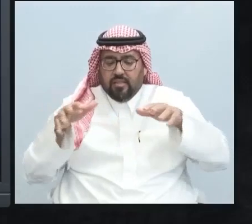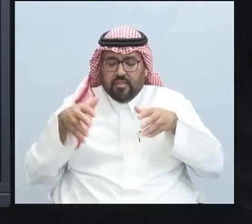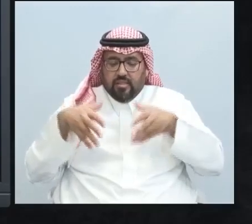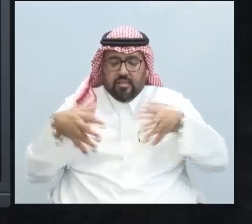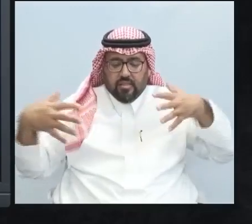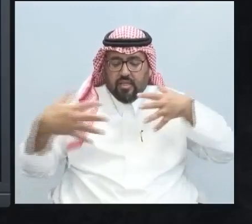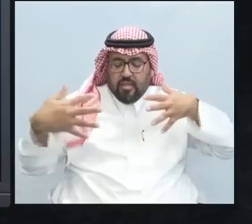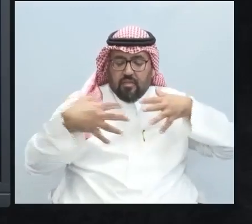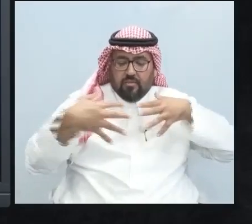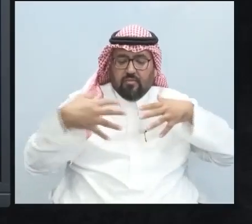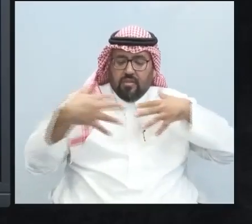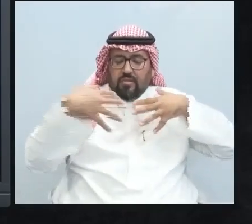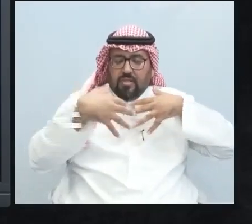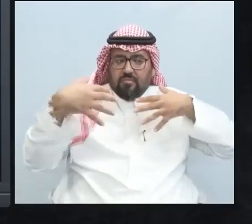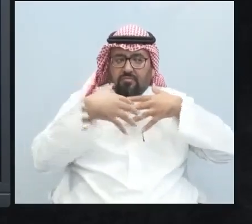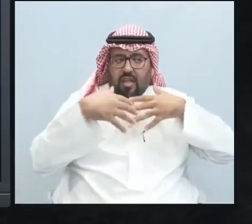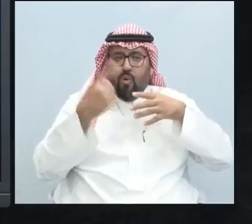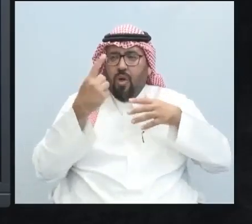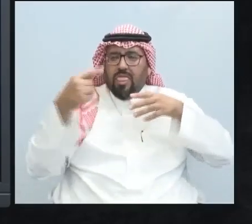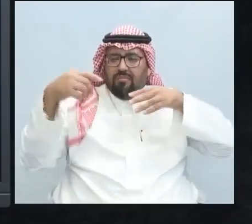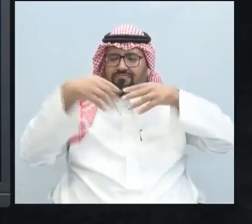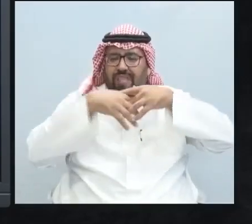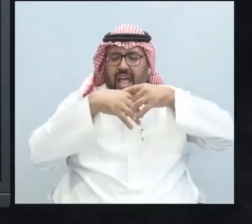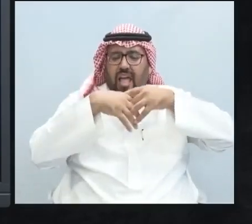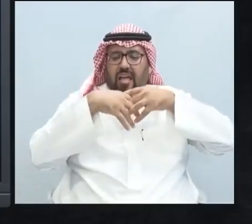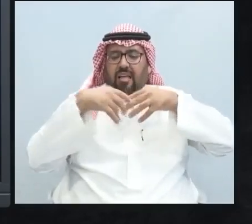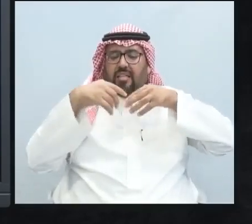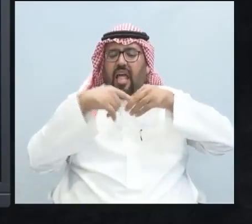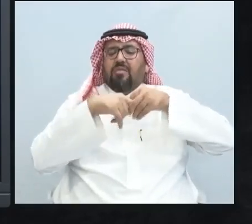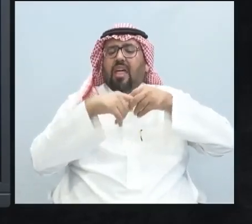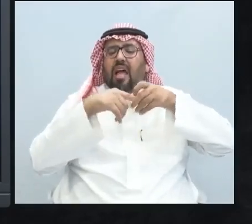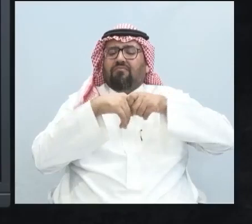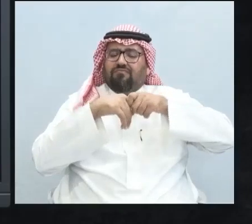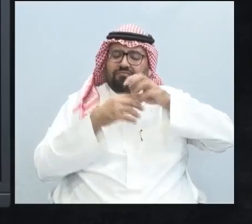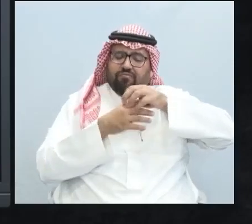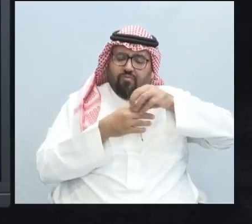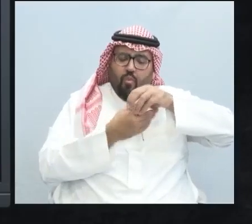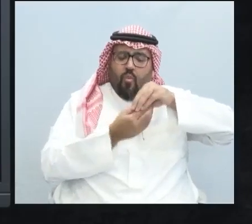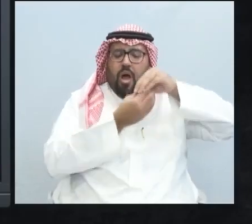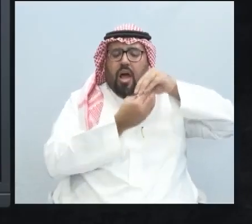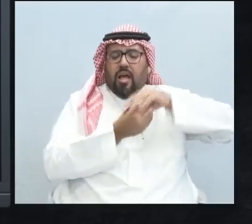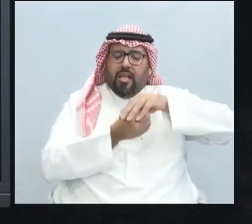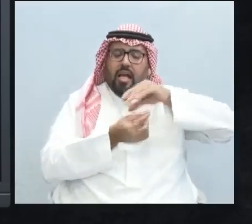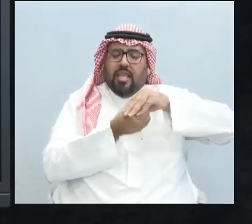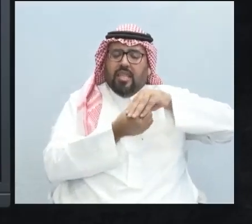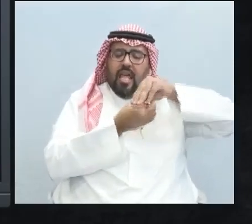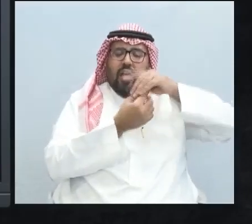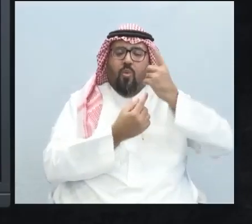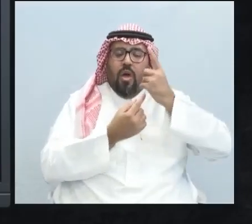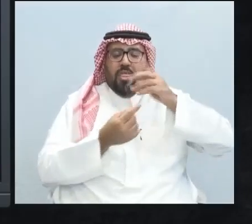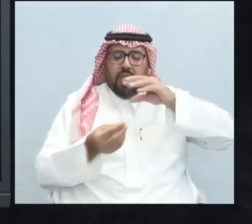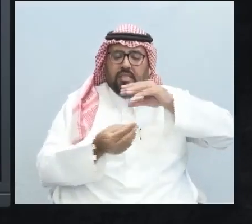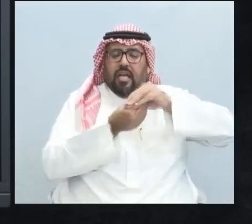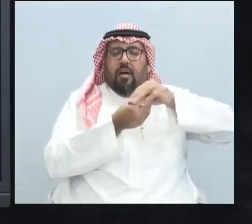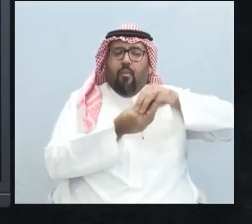تتشارك مع منطقه فالو كانت تساع في عمليه هضم هذا الغشاء الذي كان يحاط بهذه البويضه ف حيوان منوي